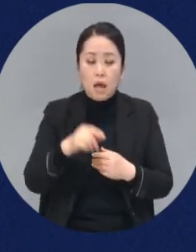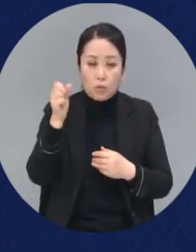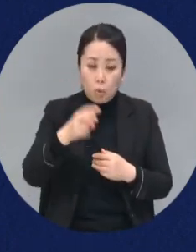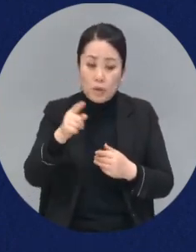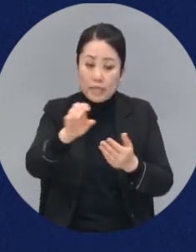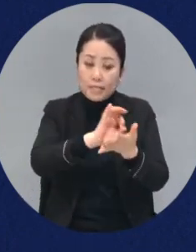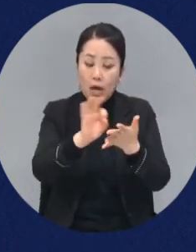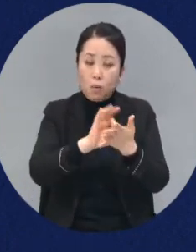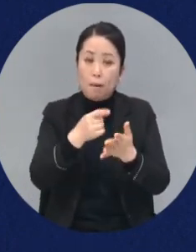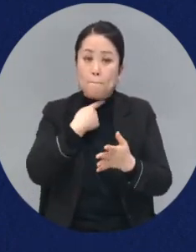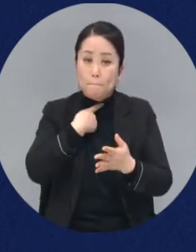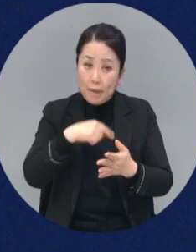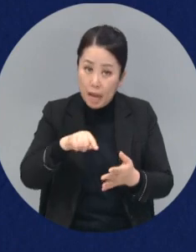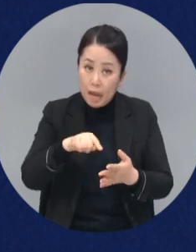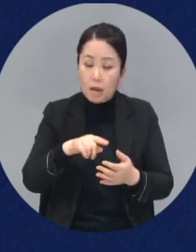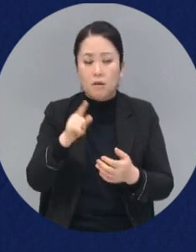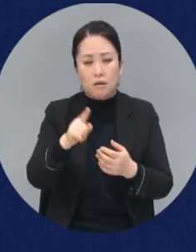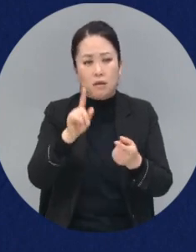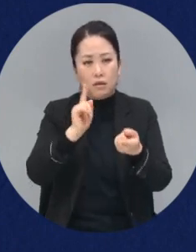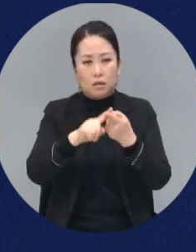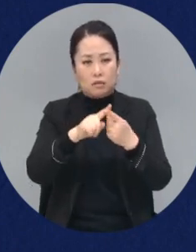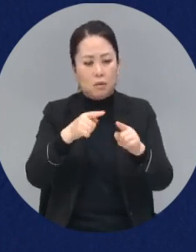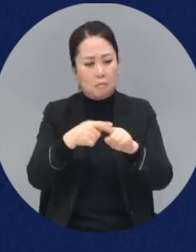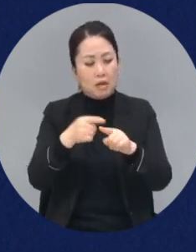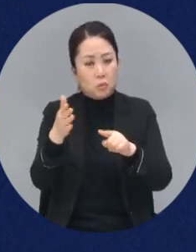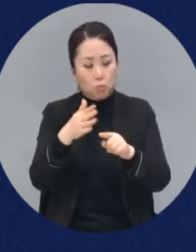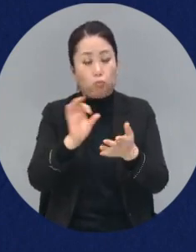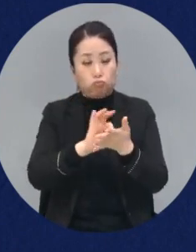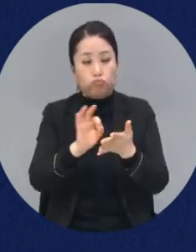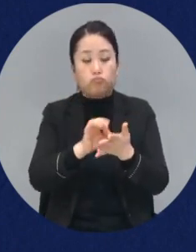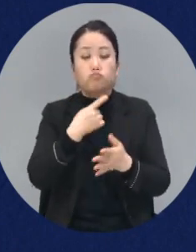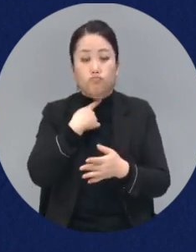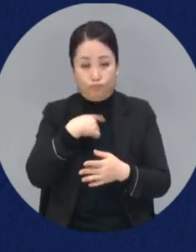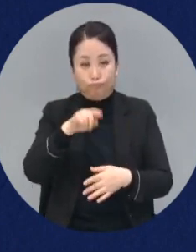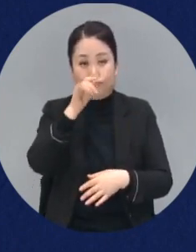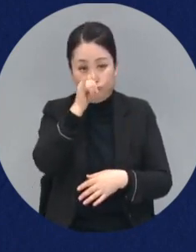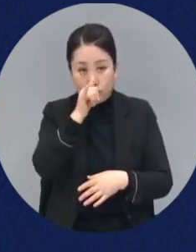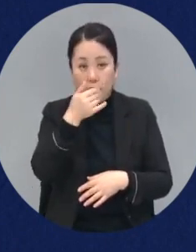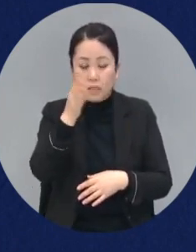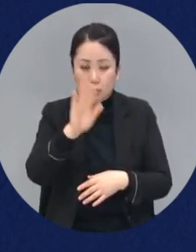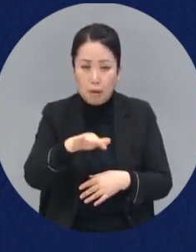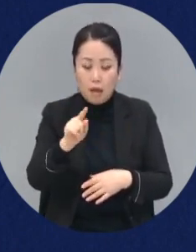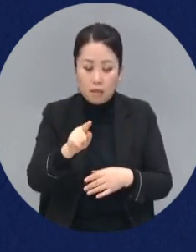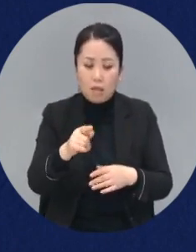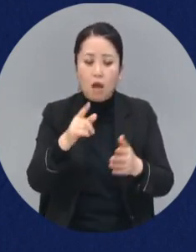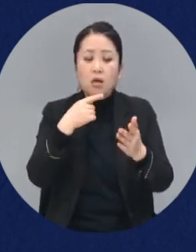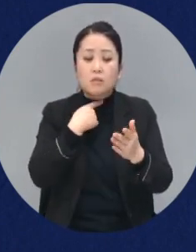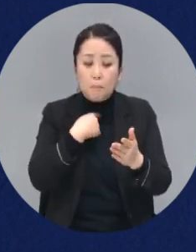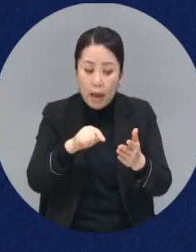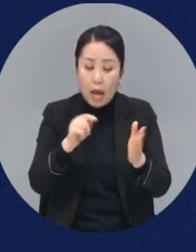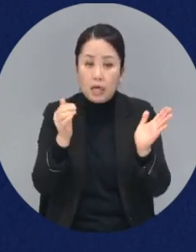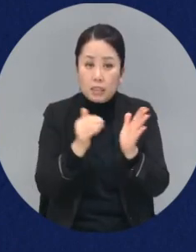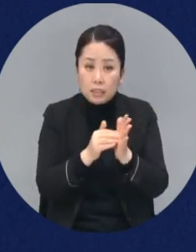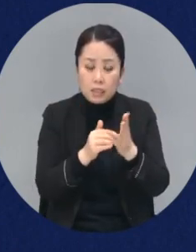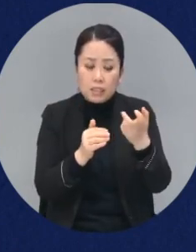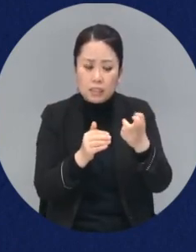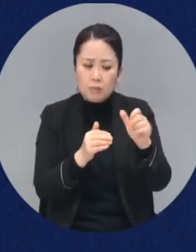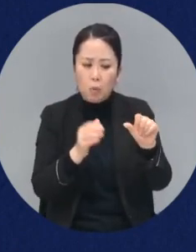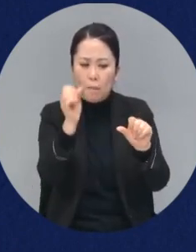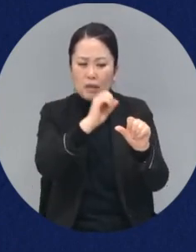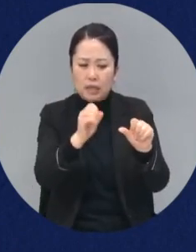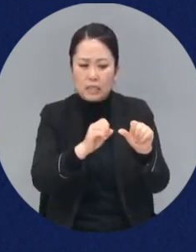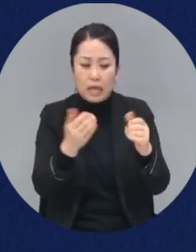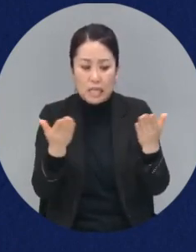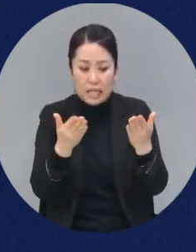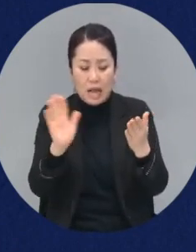챗GPT를 써본 경험이 있냐는 질문에는 절반가량이 써봤다고 답했는데 써봤다는 경우도 75%가 개인적인